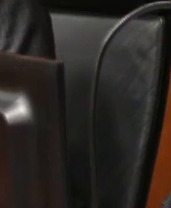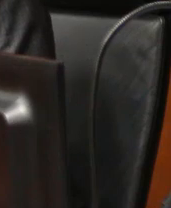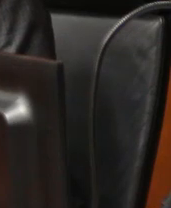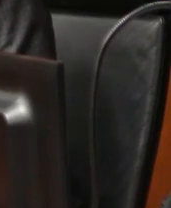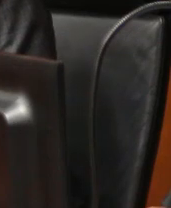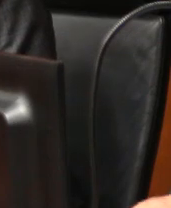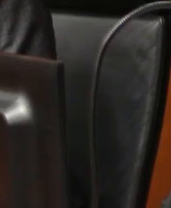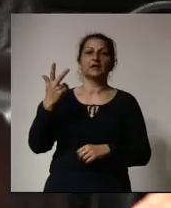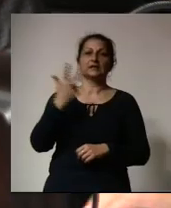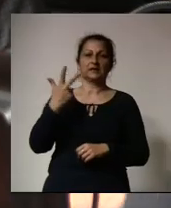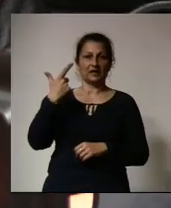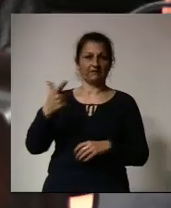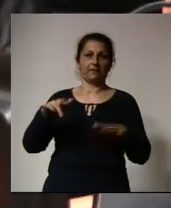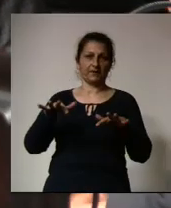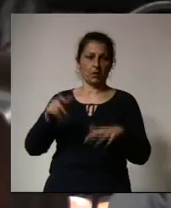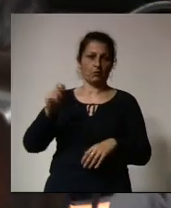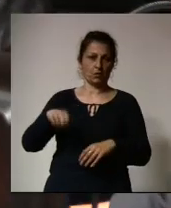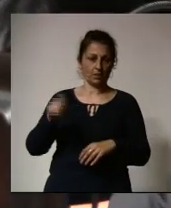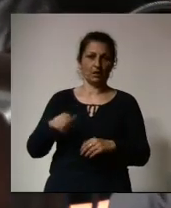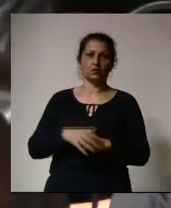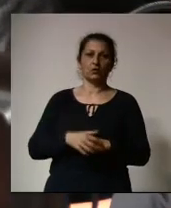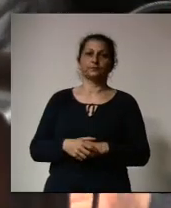z 32 prítomných pánov poslancov.